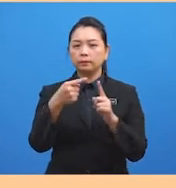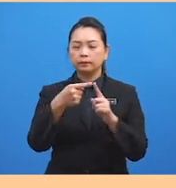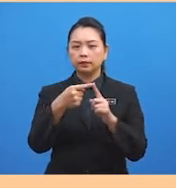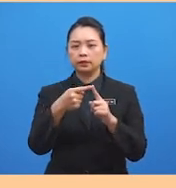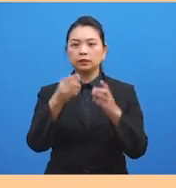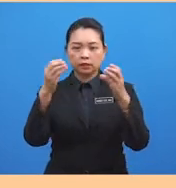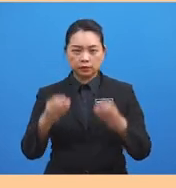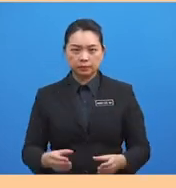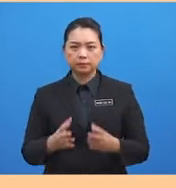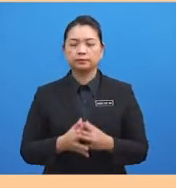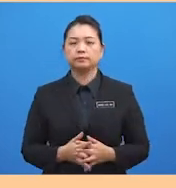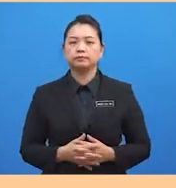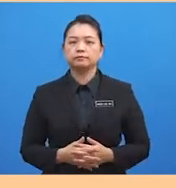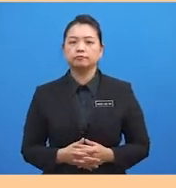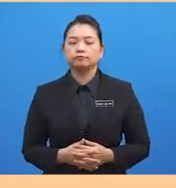pelanggan.